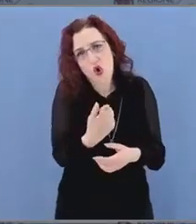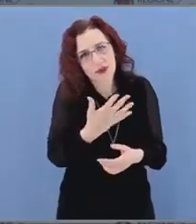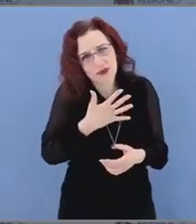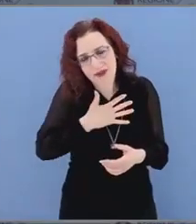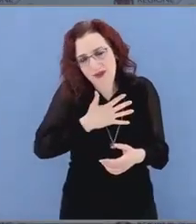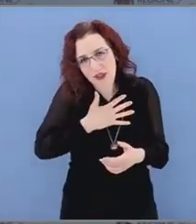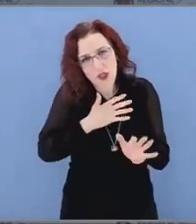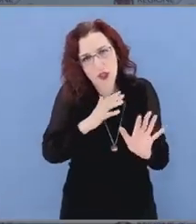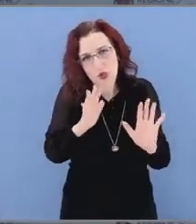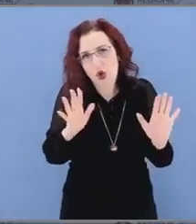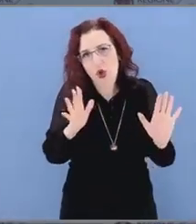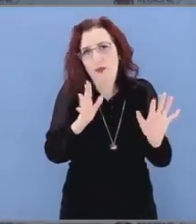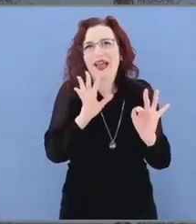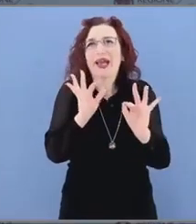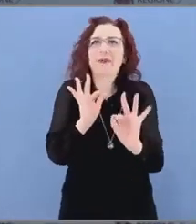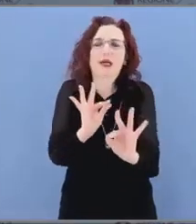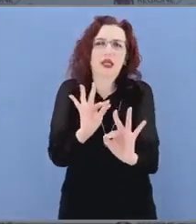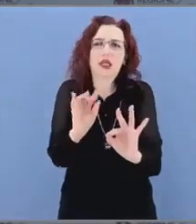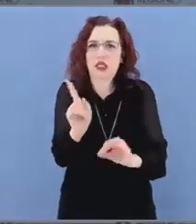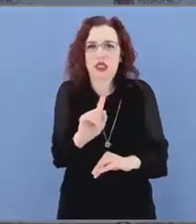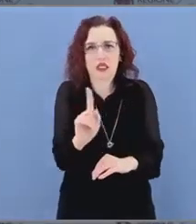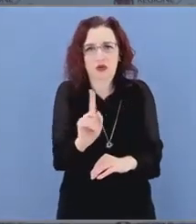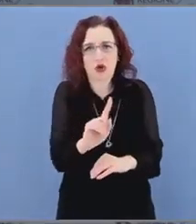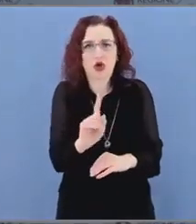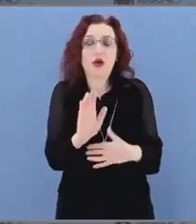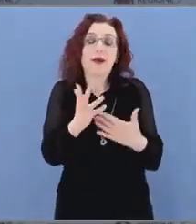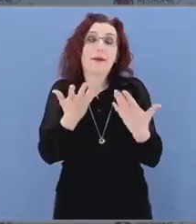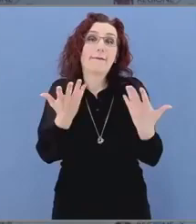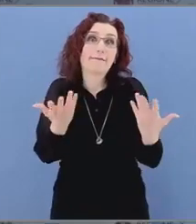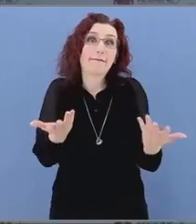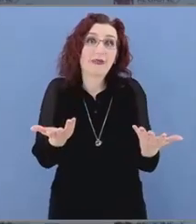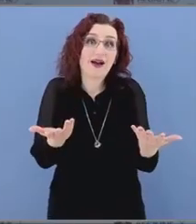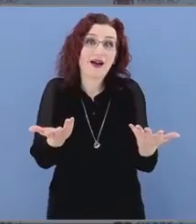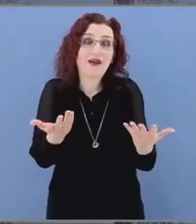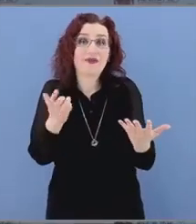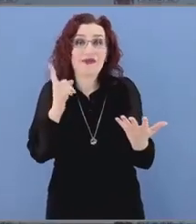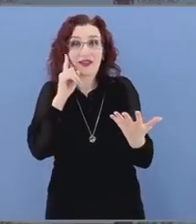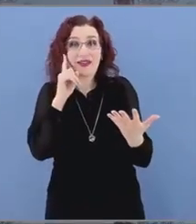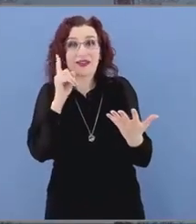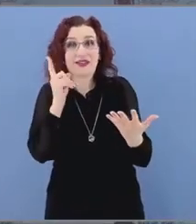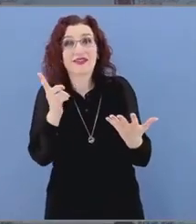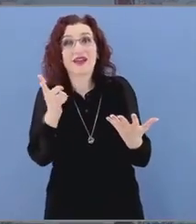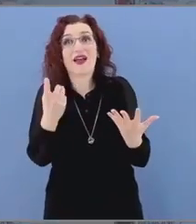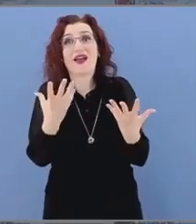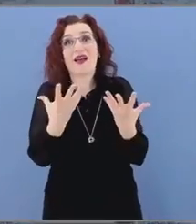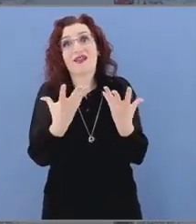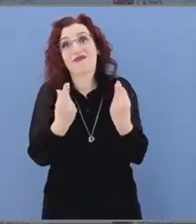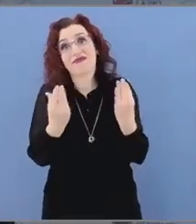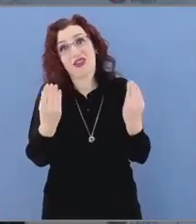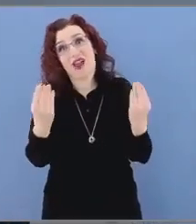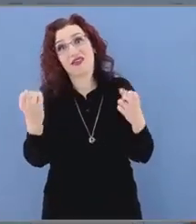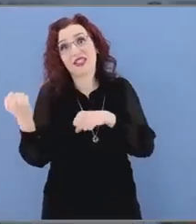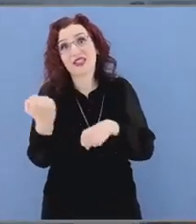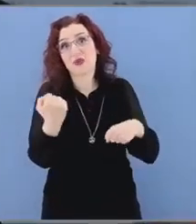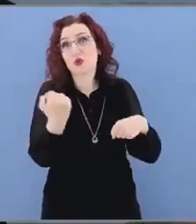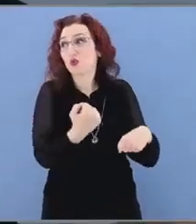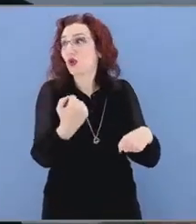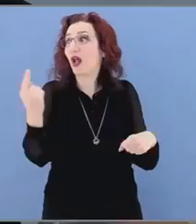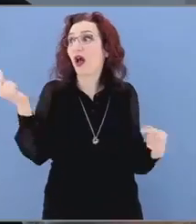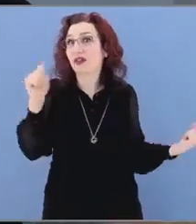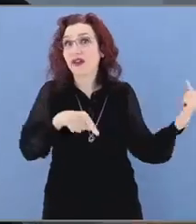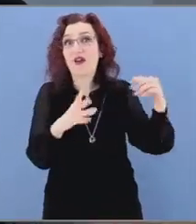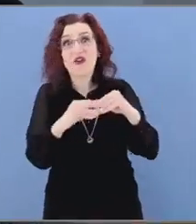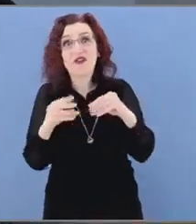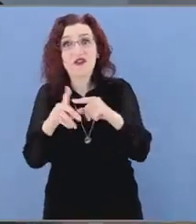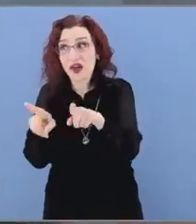però sarebbe molto più efficace se fossimo in più soggetti istituzionali a fare le stesse cose. Presidente.